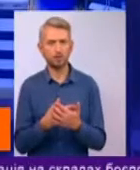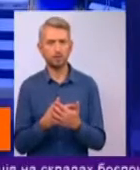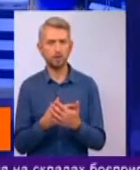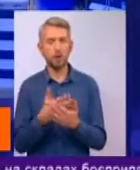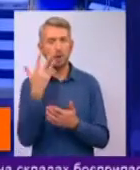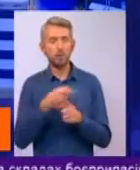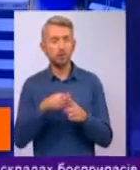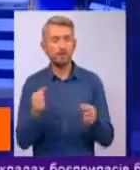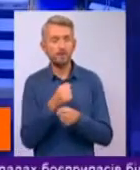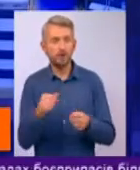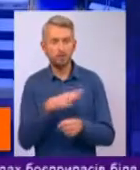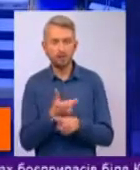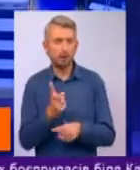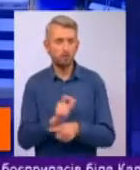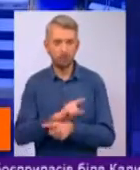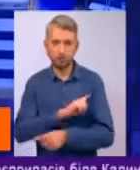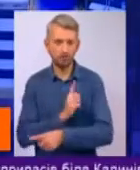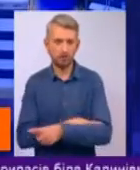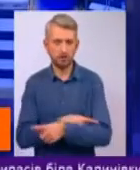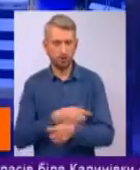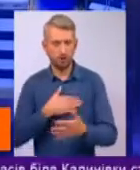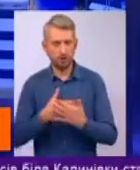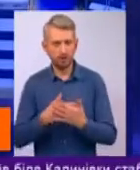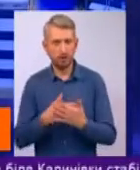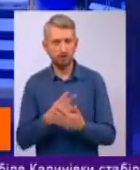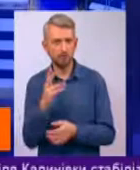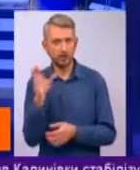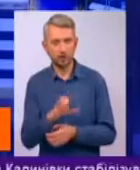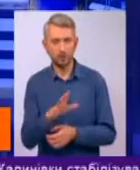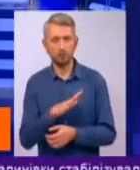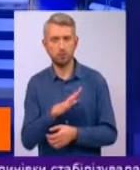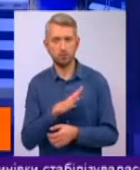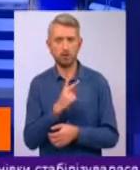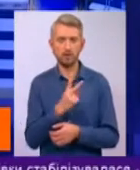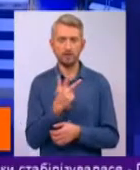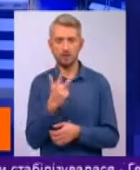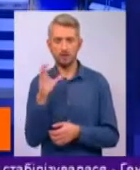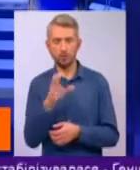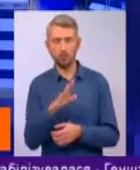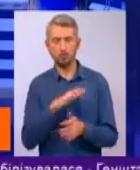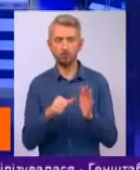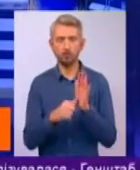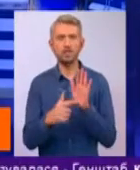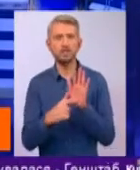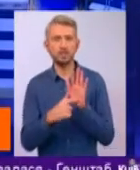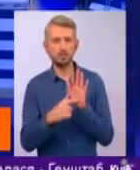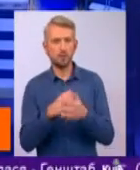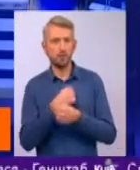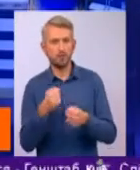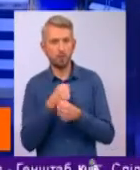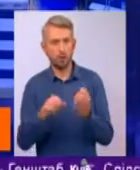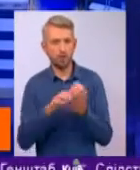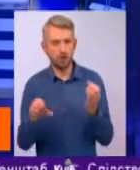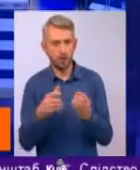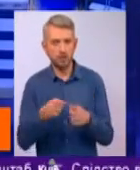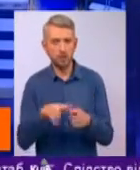коли ці вибухи були найбільшої активності, в 2 секунди, було там 2-3 секунди, 6-7 вибухало снарядів.